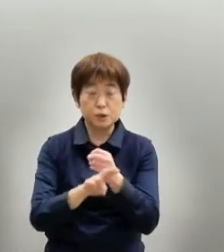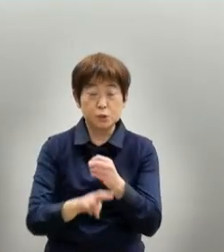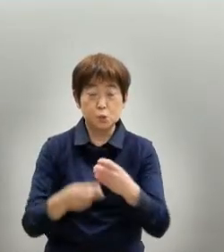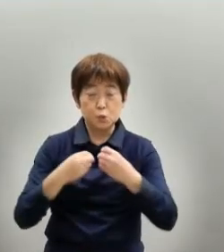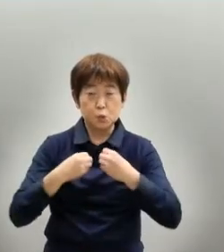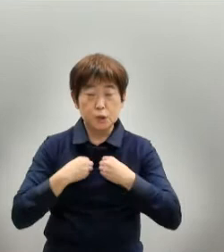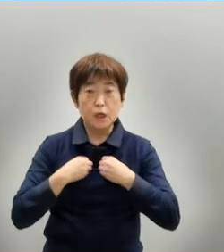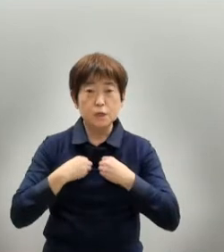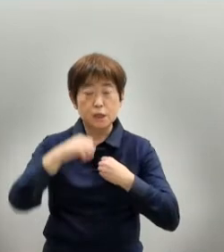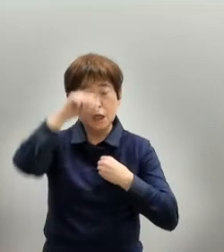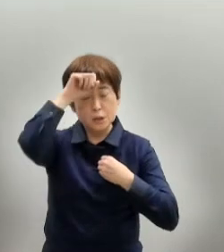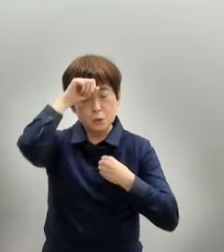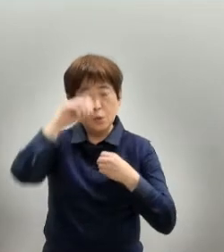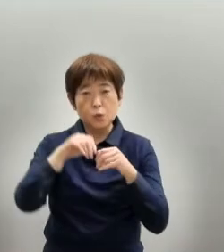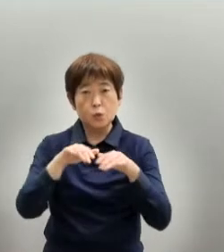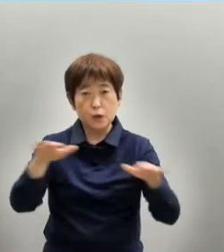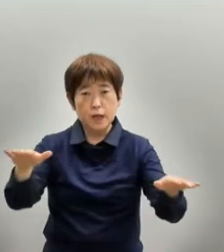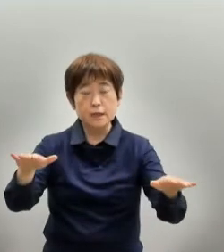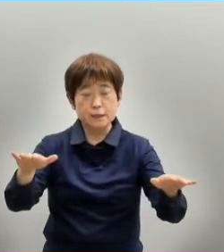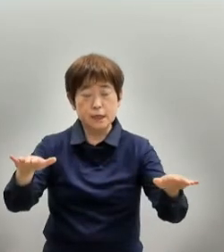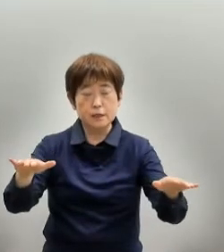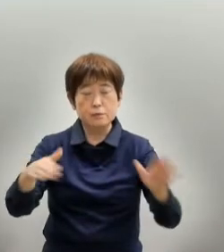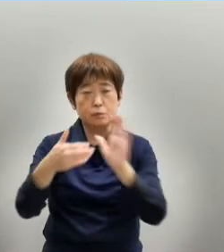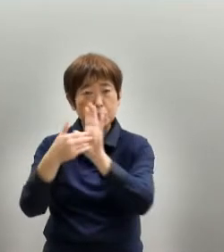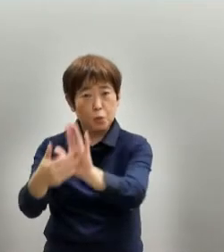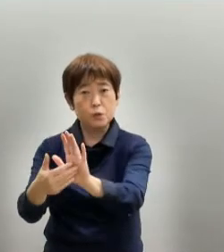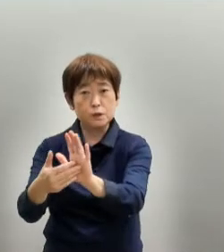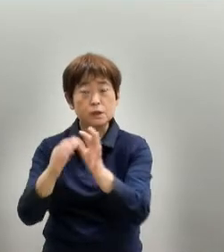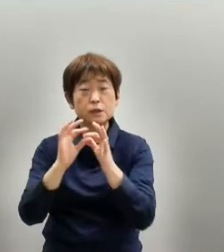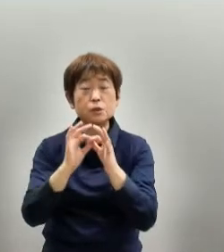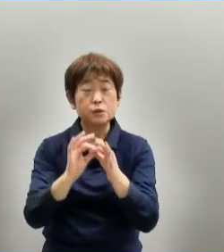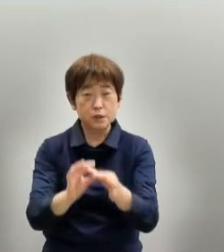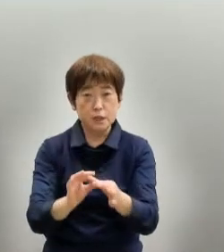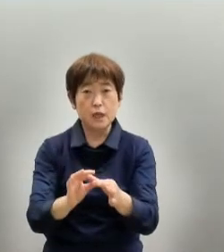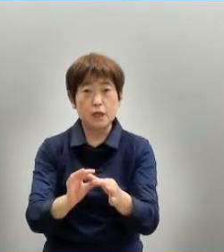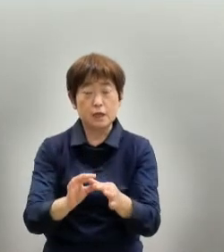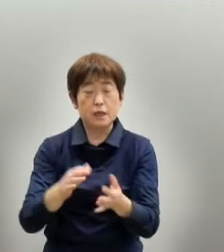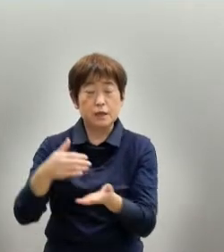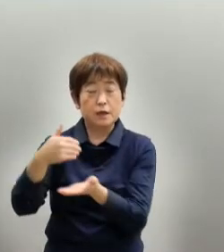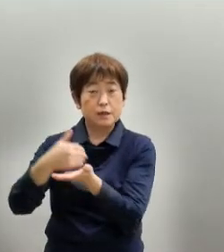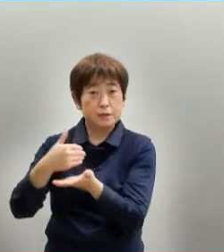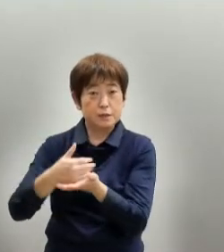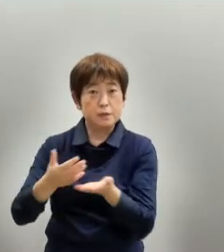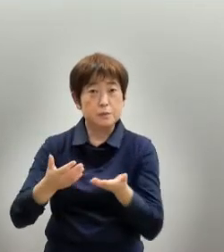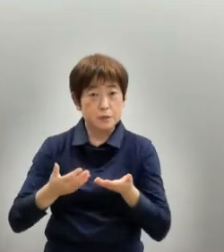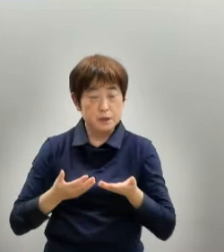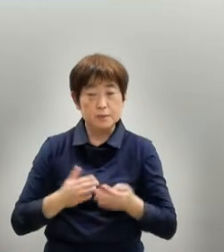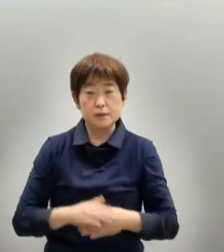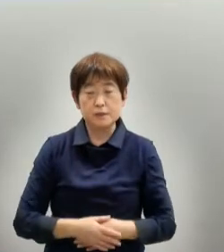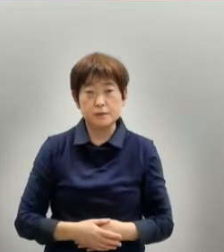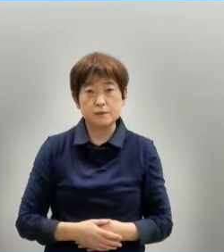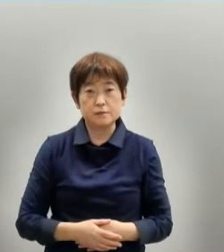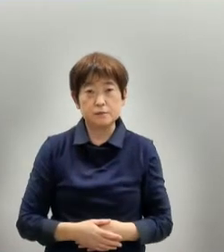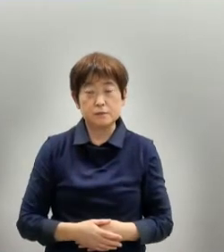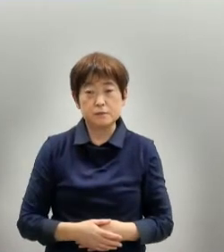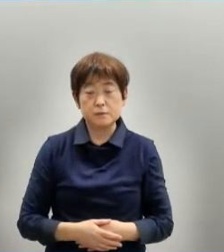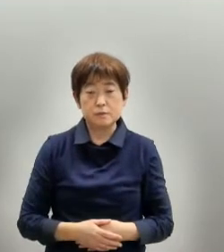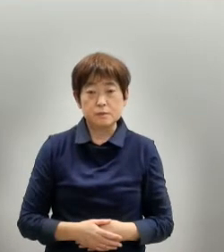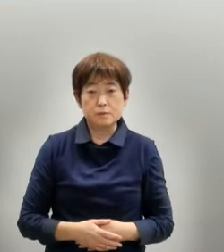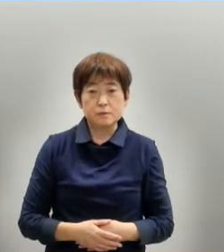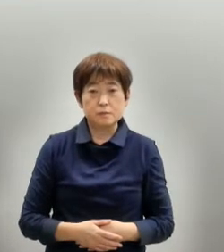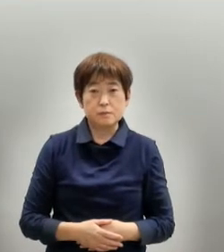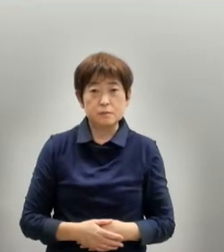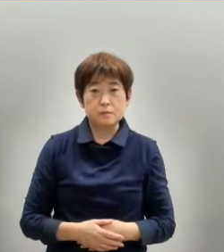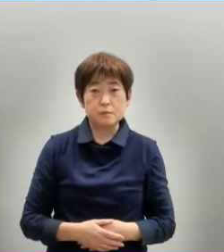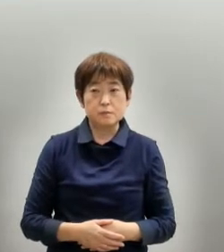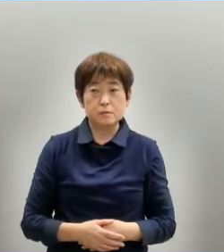染拡大防止のための基本対策、他の案件について、強い企画で説明をします。